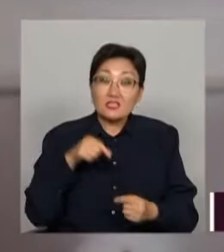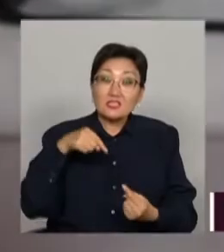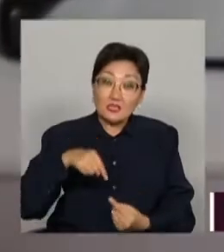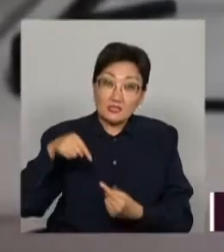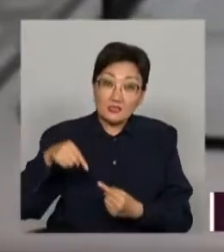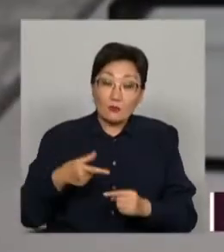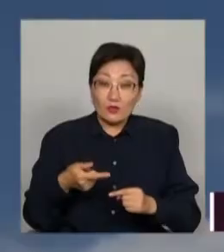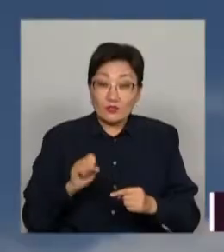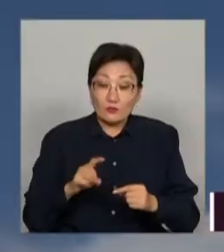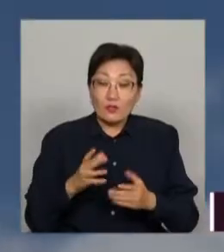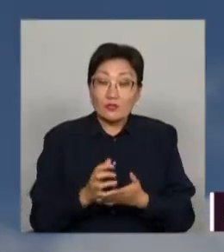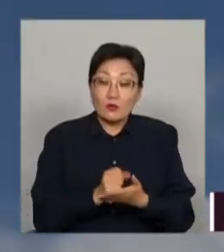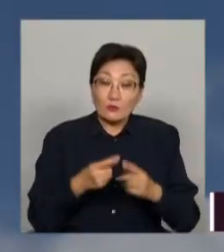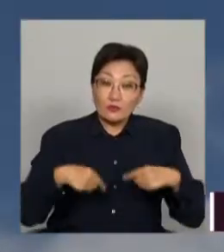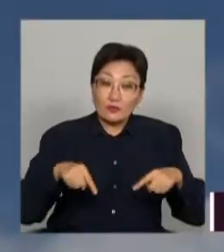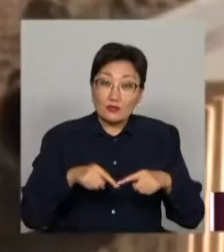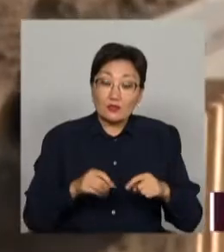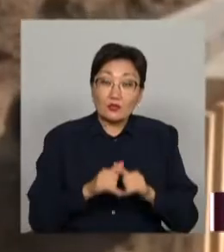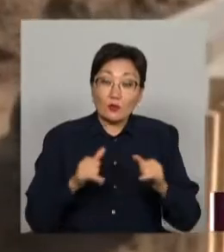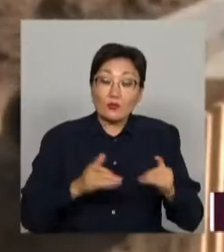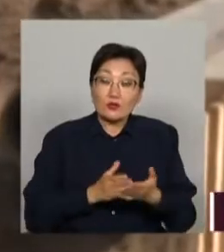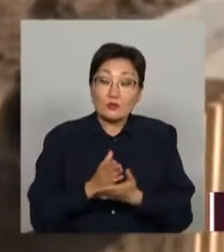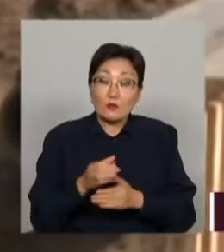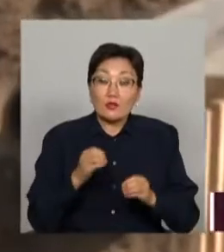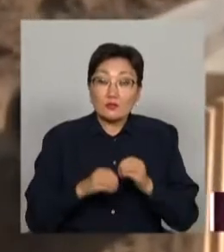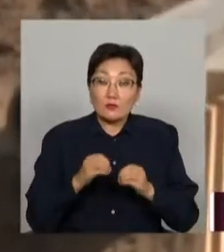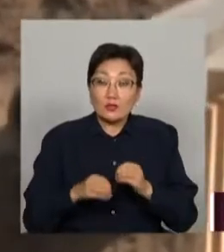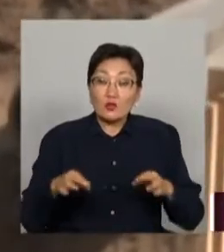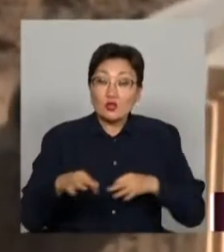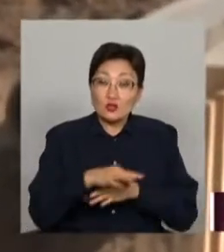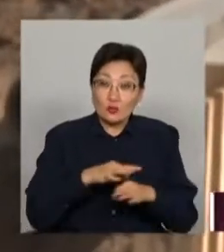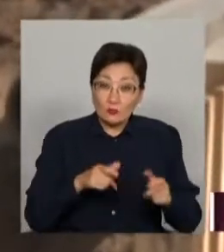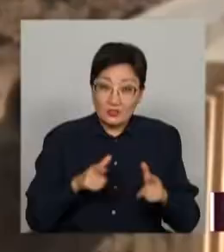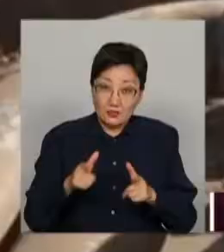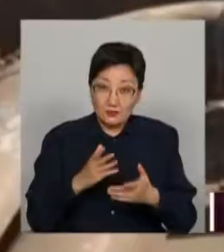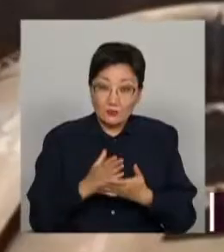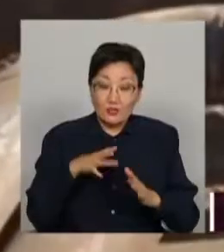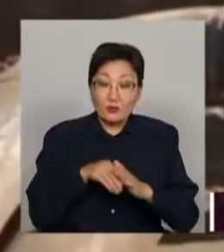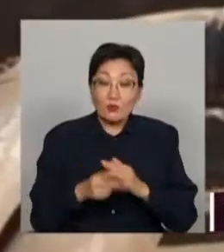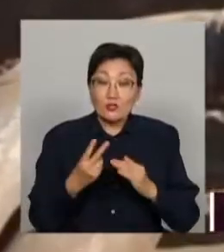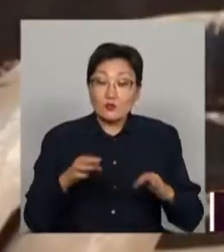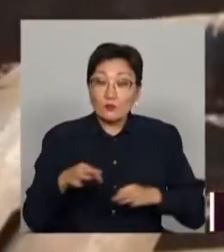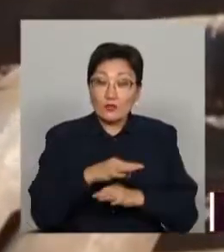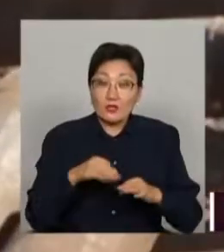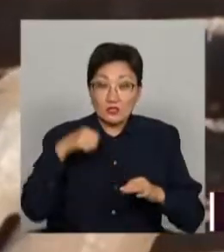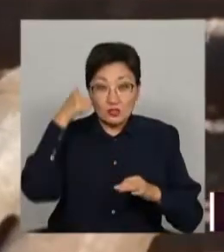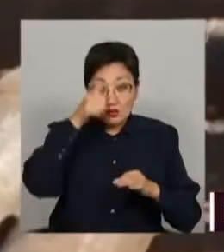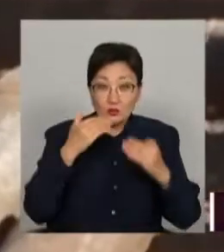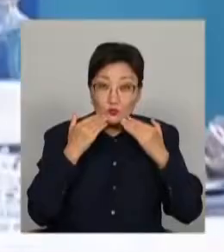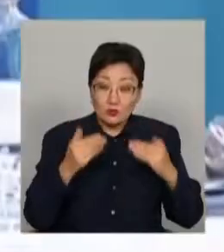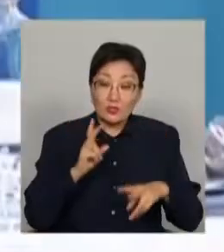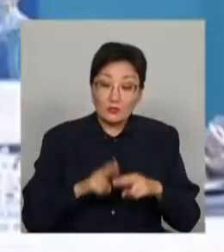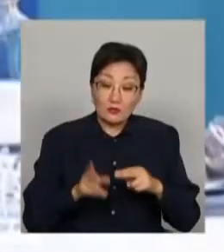сәйкес газдың ресурстық базасын ұлғайтуға бағытталған 10 инвест жоба әзірленіпті. Оның екеуі жыл соңында